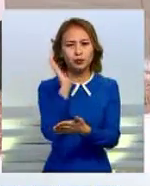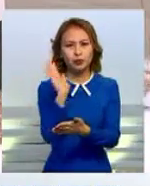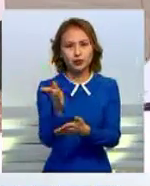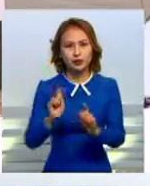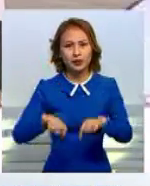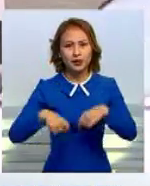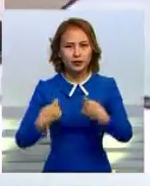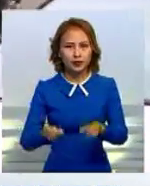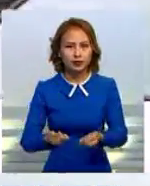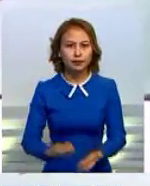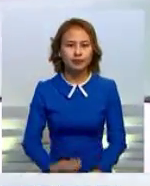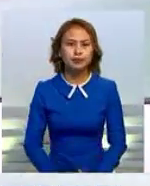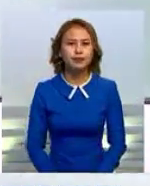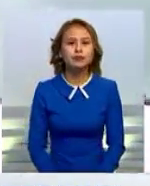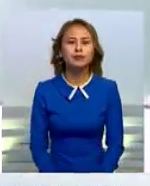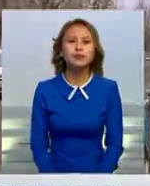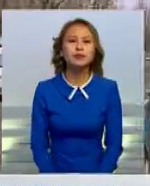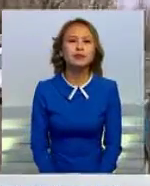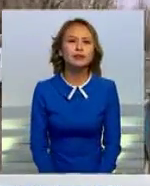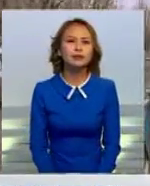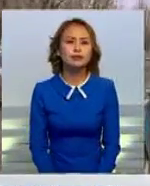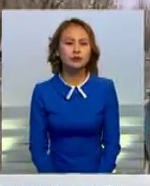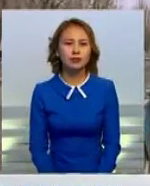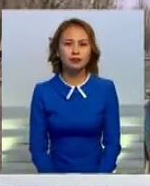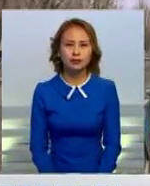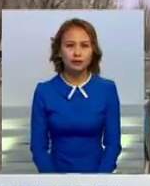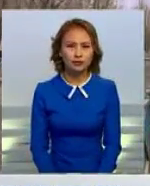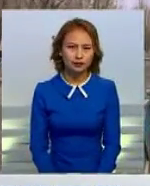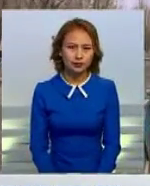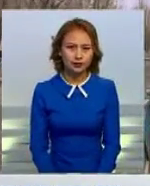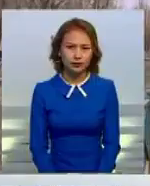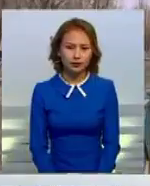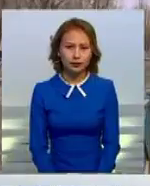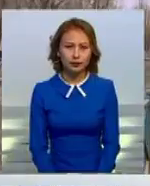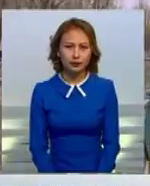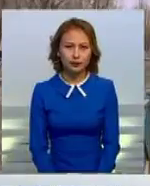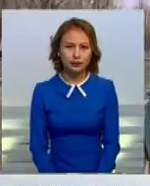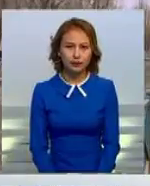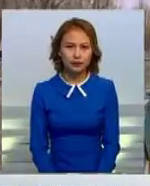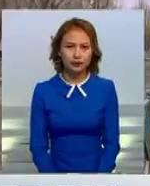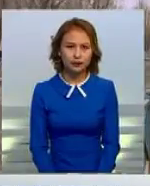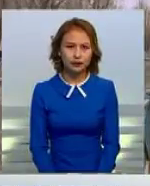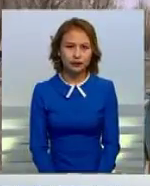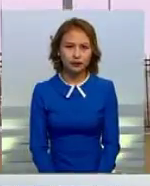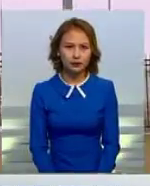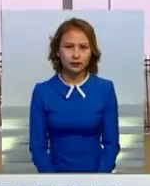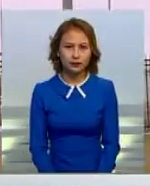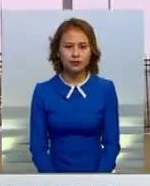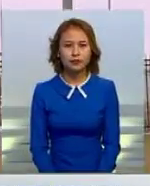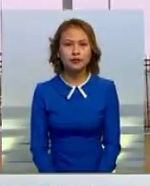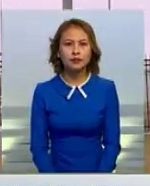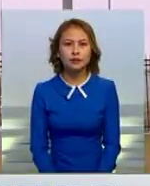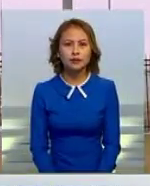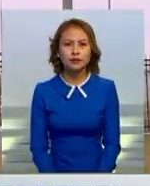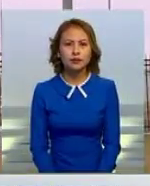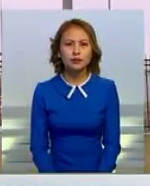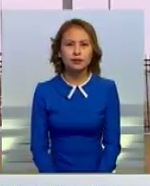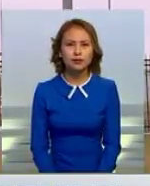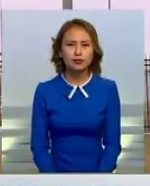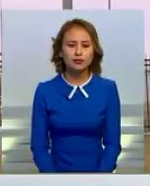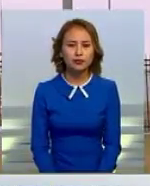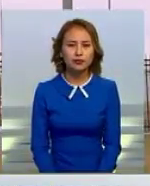пайдалануға берілмек. Болат Көгенайұлы, Анатолий Тернов, Берік Жобалайұлы, хабар 24, Шығыс Қазақстан облысы,